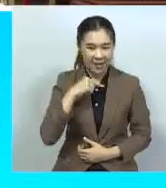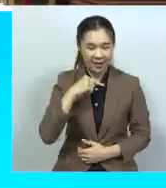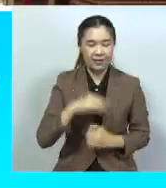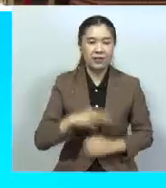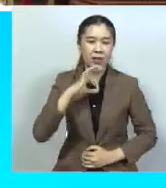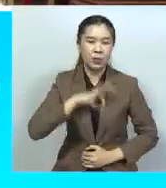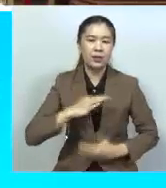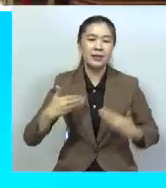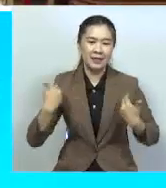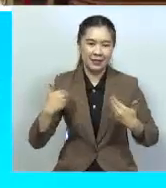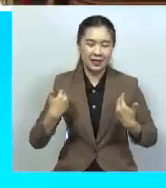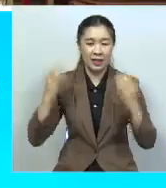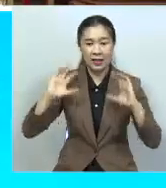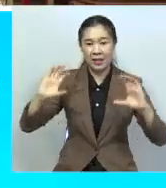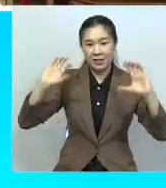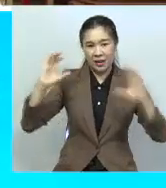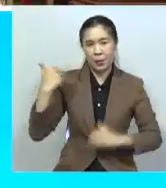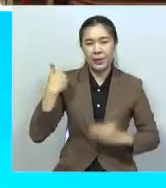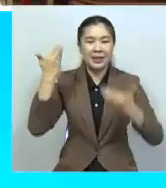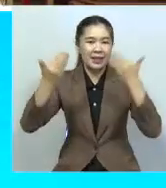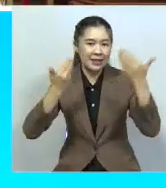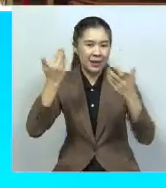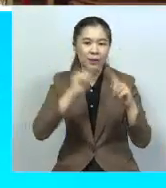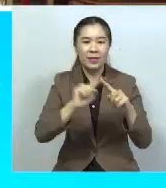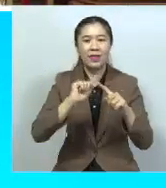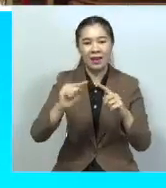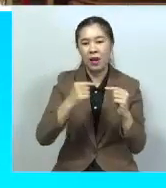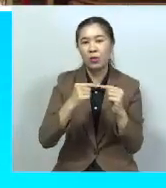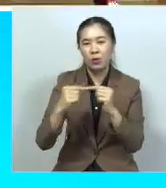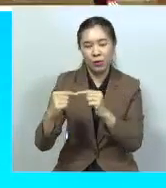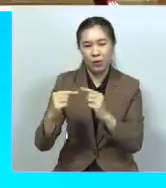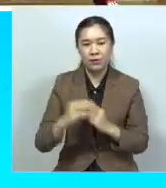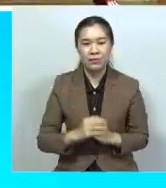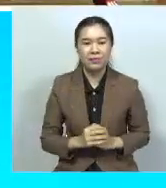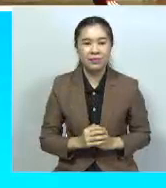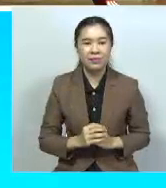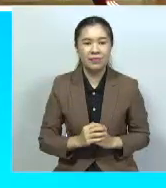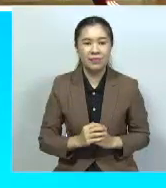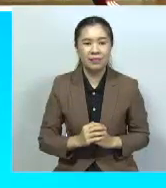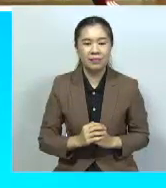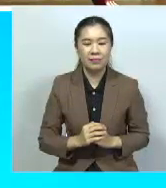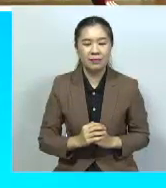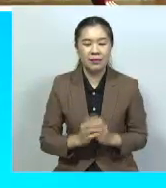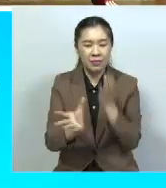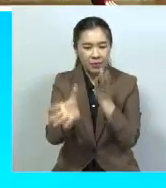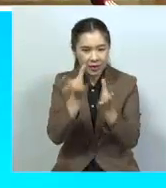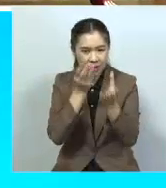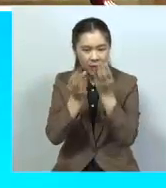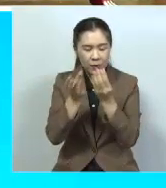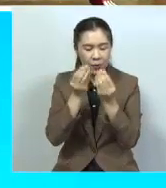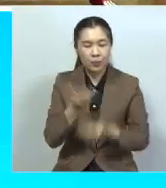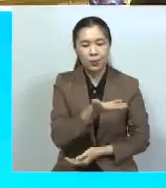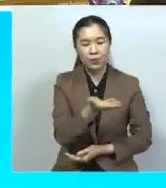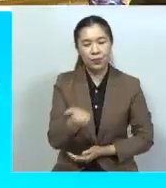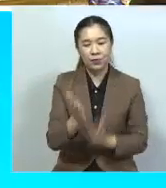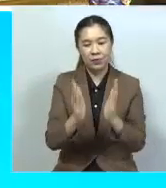ายินดีรัฐบาลก็จะมีกิจกรรมต่างๆมากมายนะต่อจากนี้ไม่ว่าจะเรื่องการสร้างการรับรู้ต่างๆการมีส่วนร่วมของ